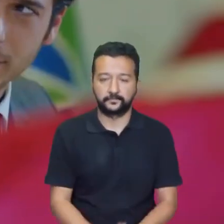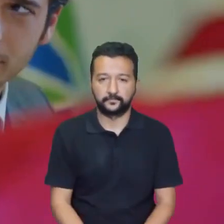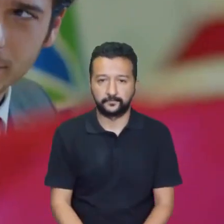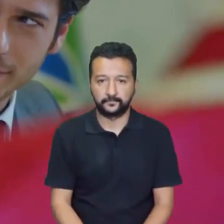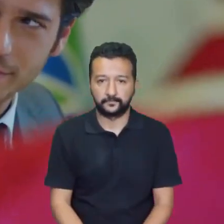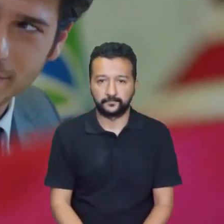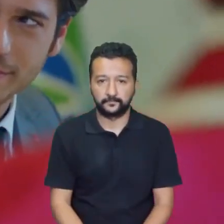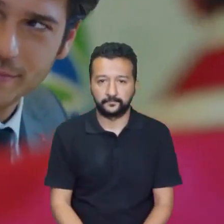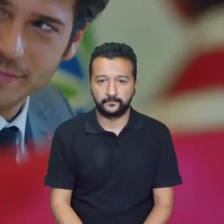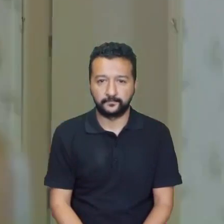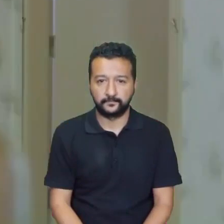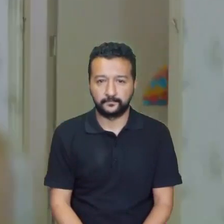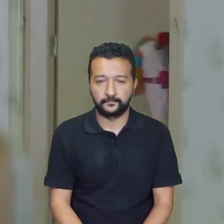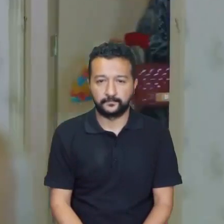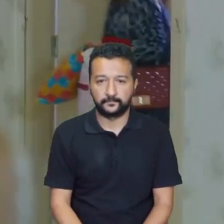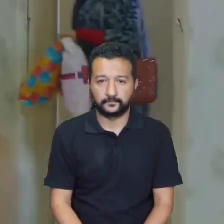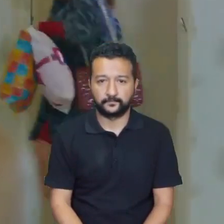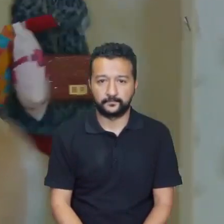çekingeli telaşla Tarık'a baktı.